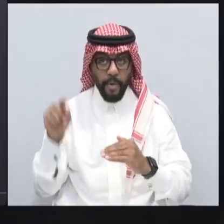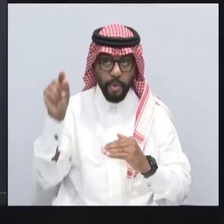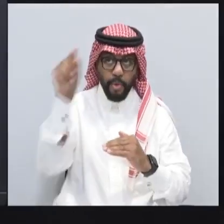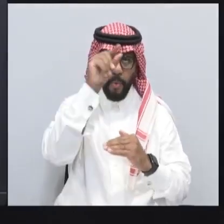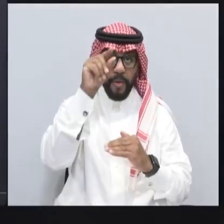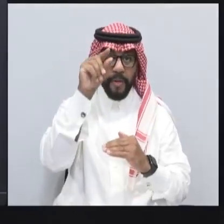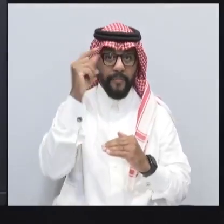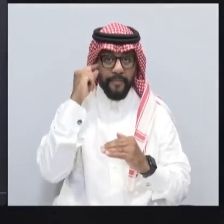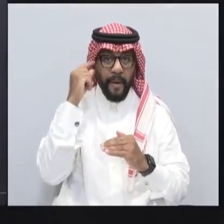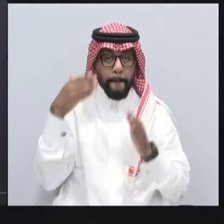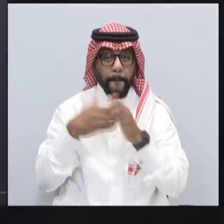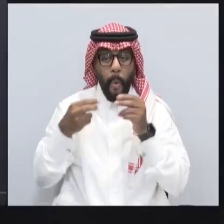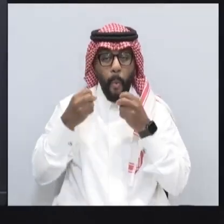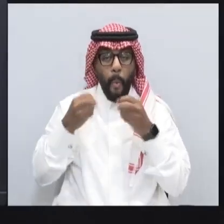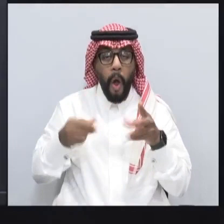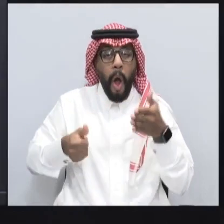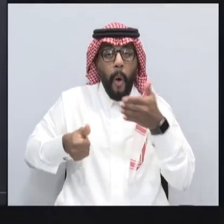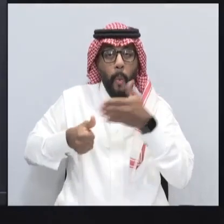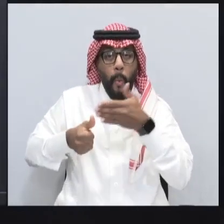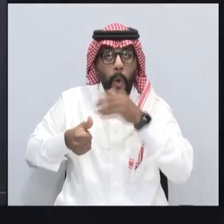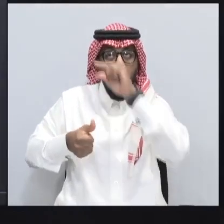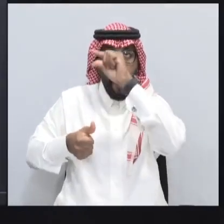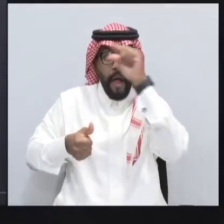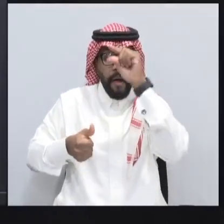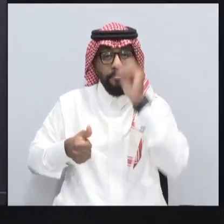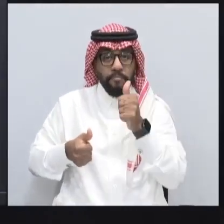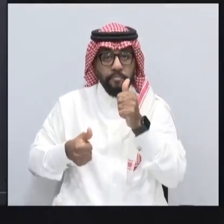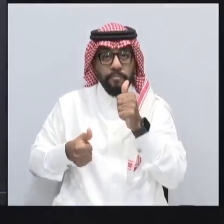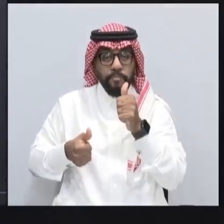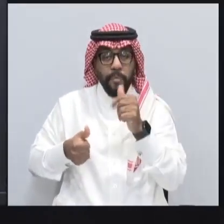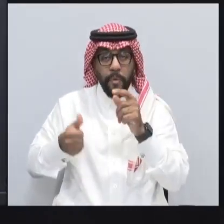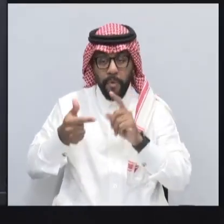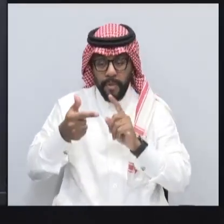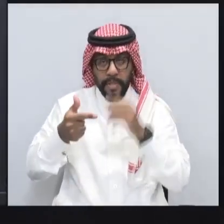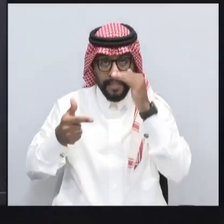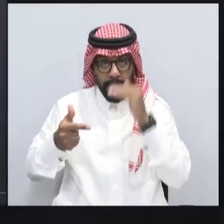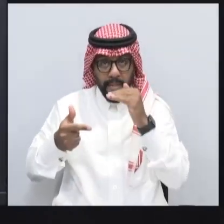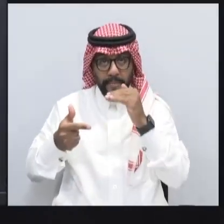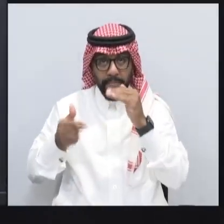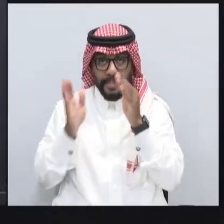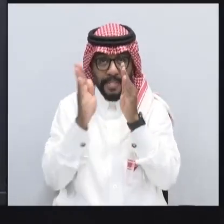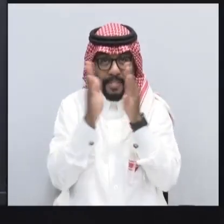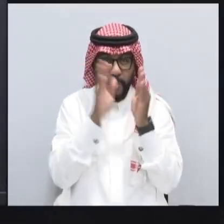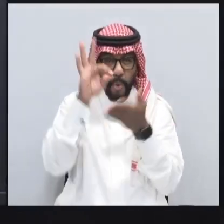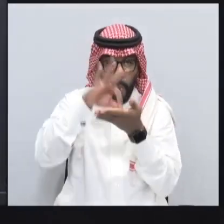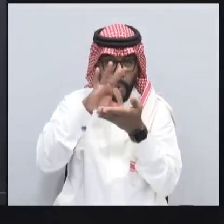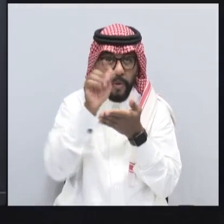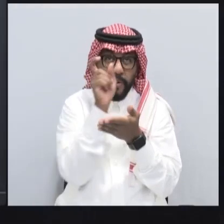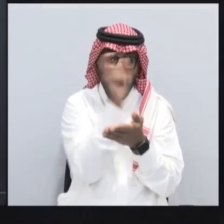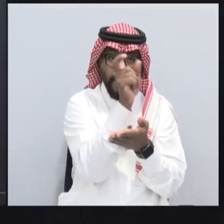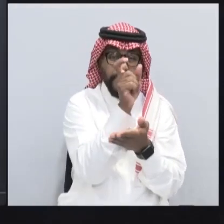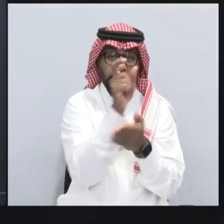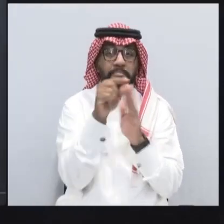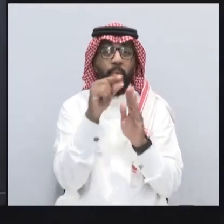من البدايه الى النهايه فالسطور الاخرى لهذه الفقره تكون بها مسافه بادئه معلقه